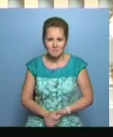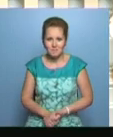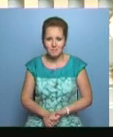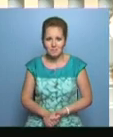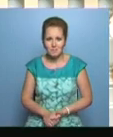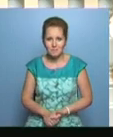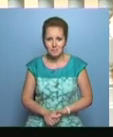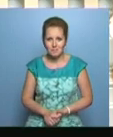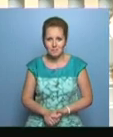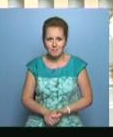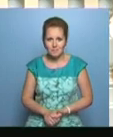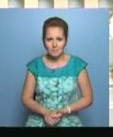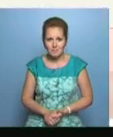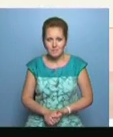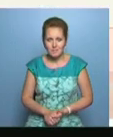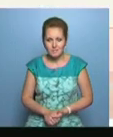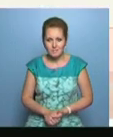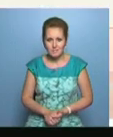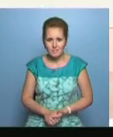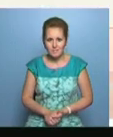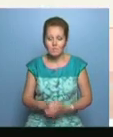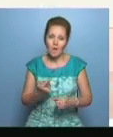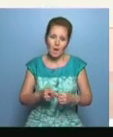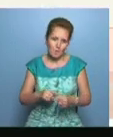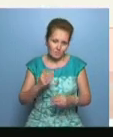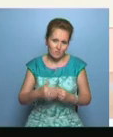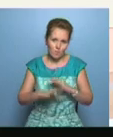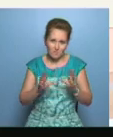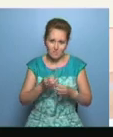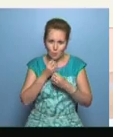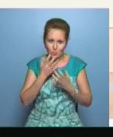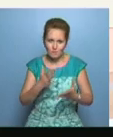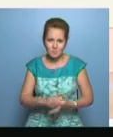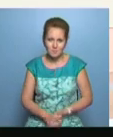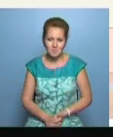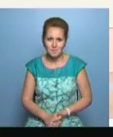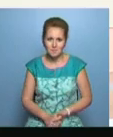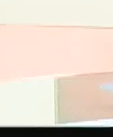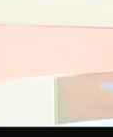телеканал «Моя Удмуртия». На этом у нас все. Удачи вам. До встречи.